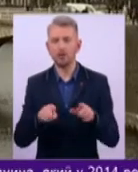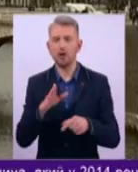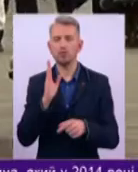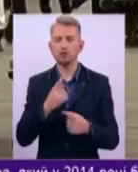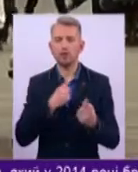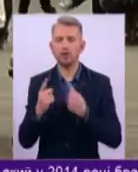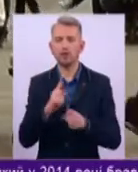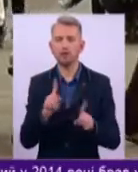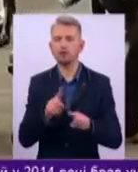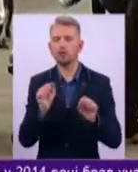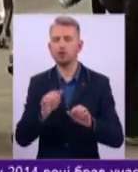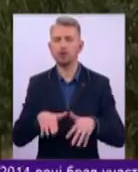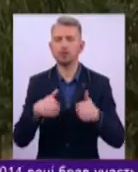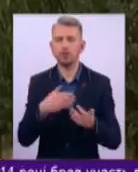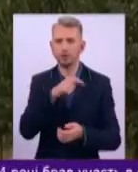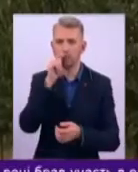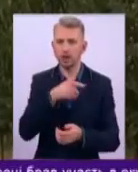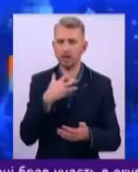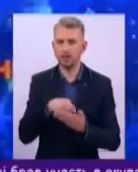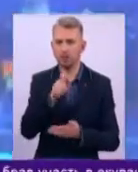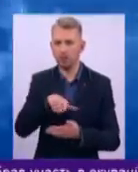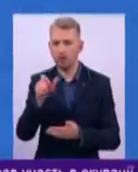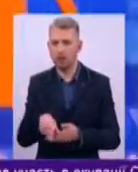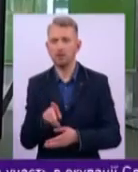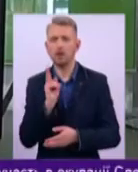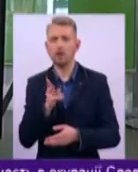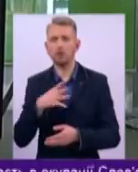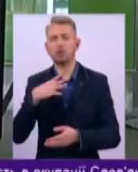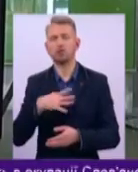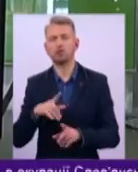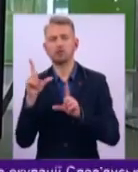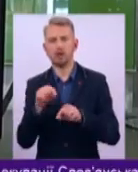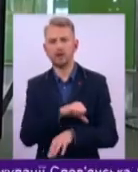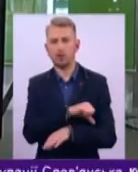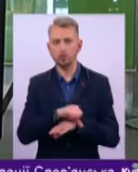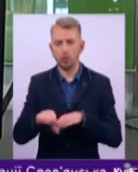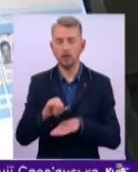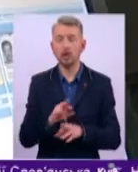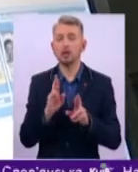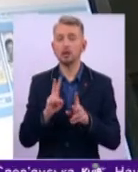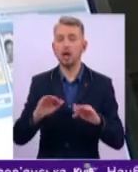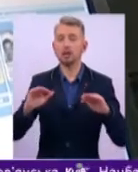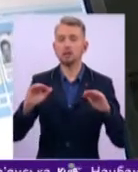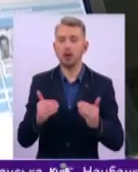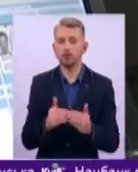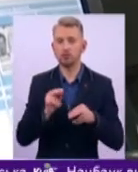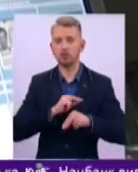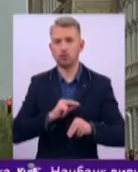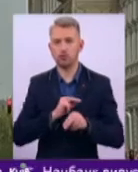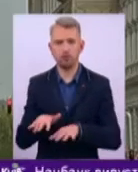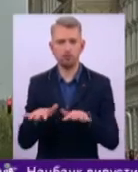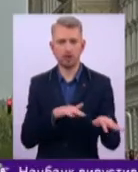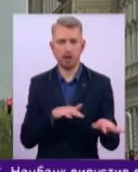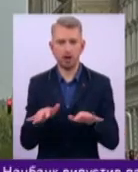говорити, що може запропонувати Україна своїм громадянам, котрі змушені їхати за кордон, і як зменшити трудову